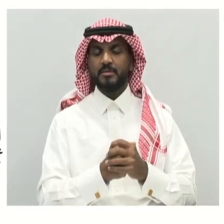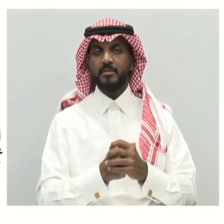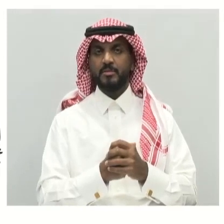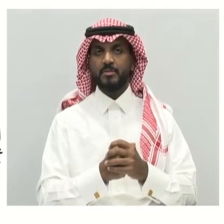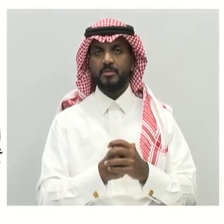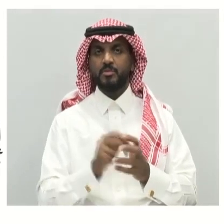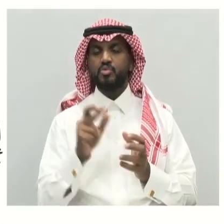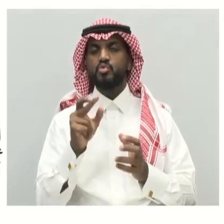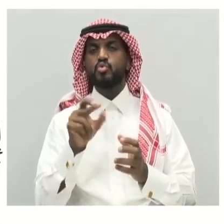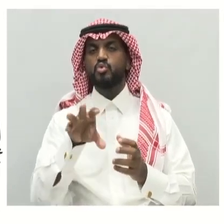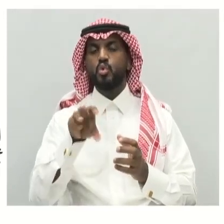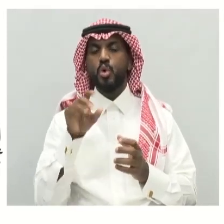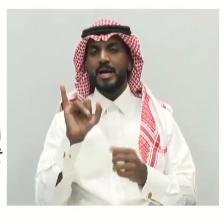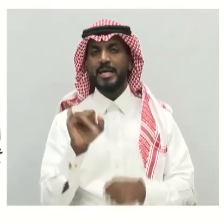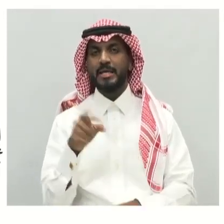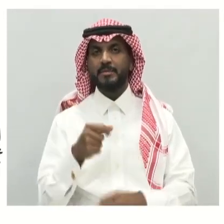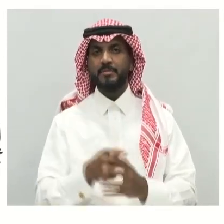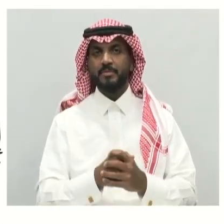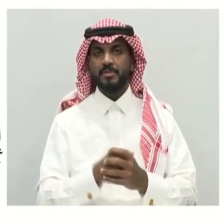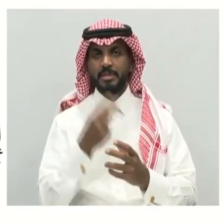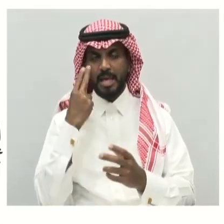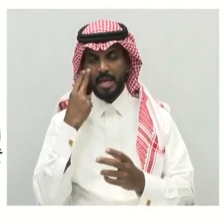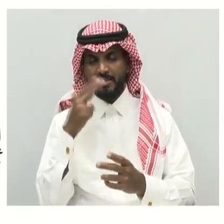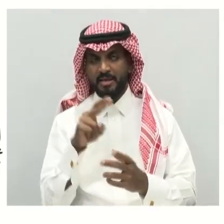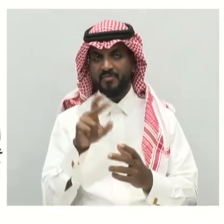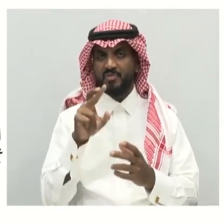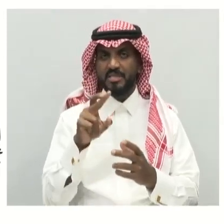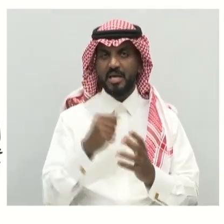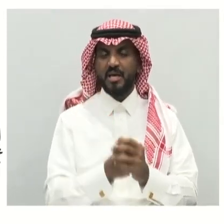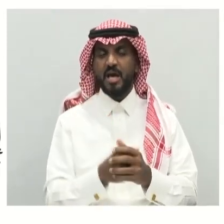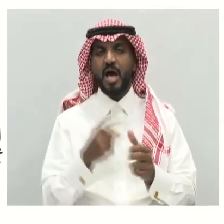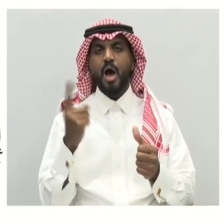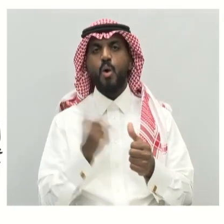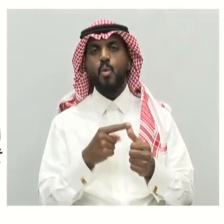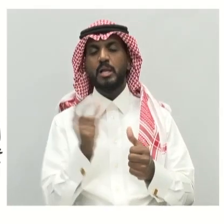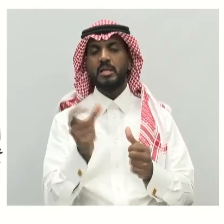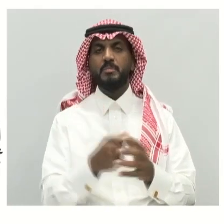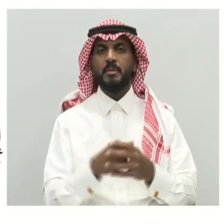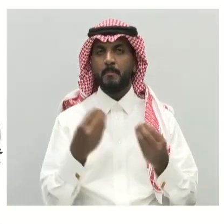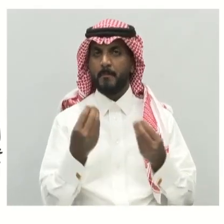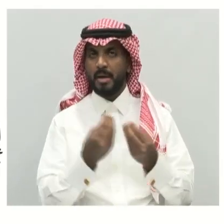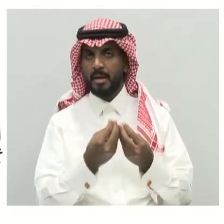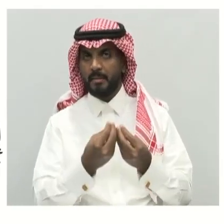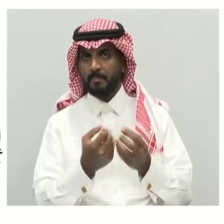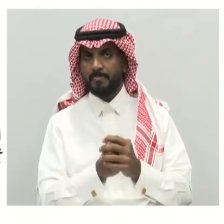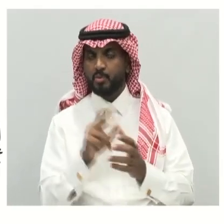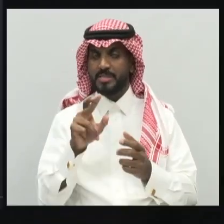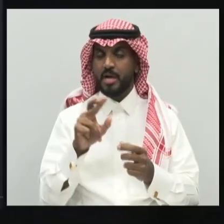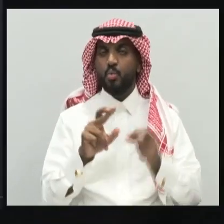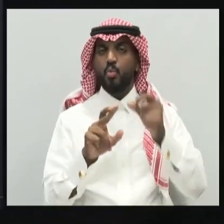احسنتم زهير شاهدنا حرفنا حرف الزاي في اول الكلمه مع حركه ماذا